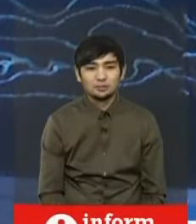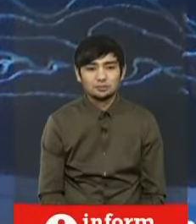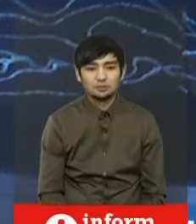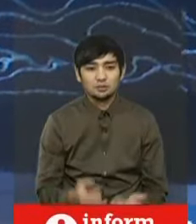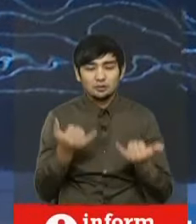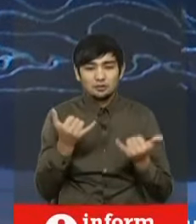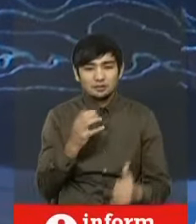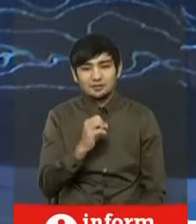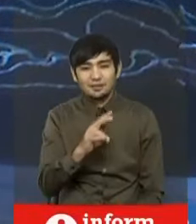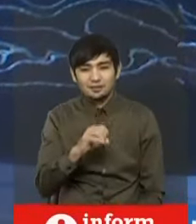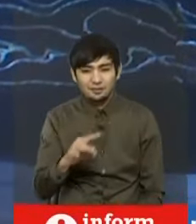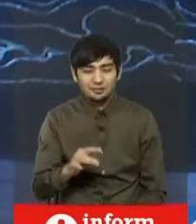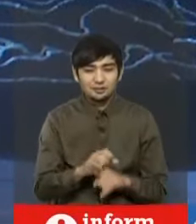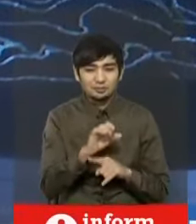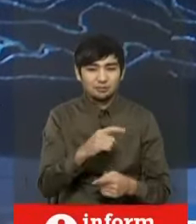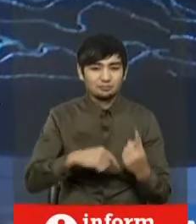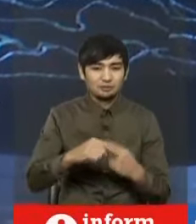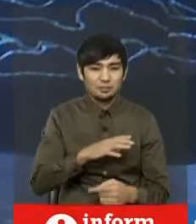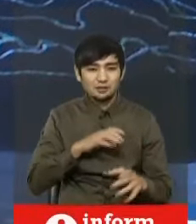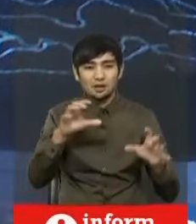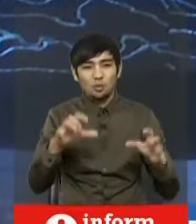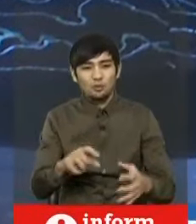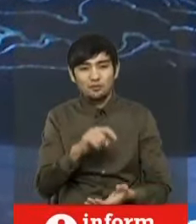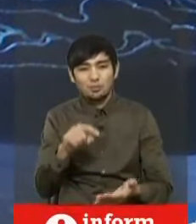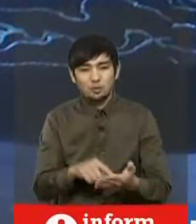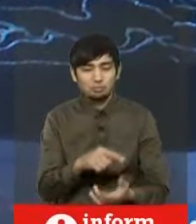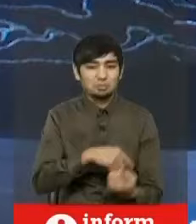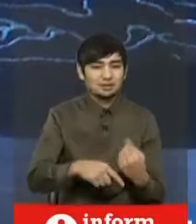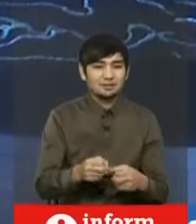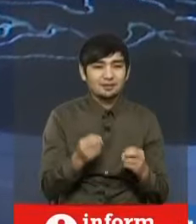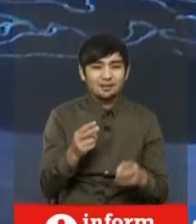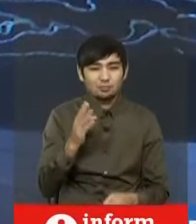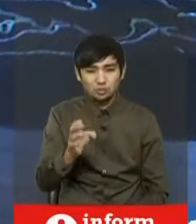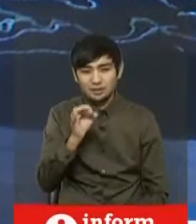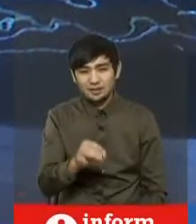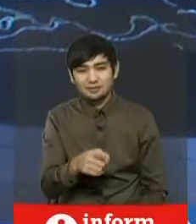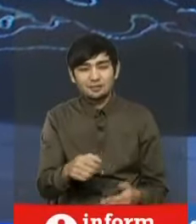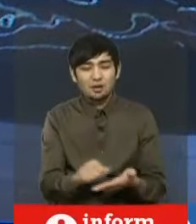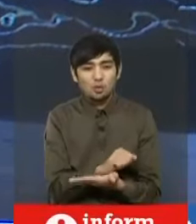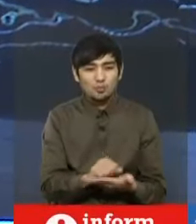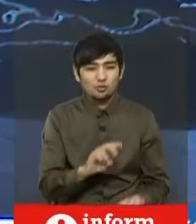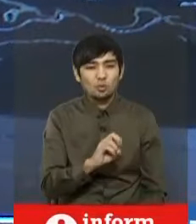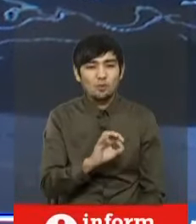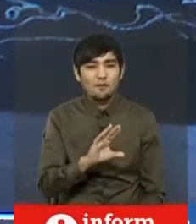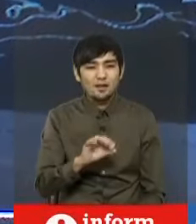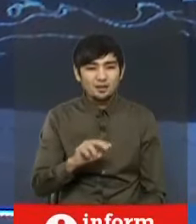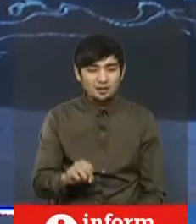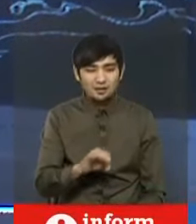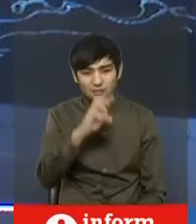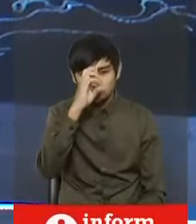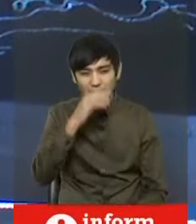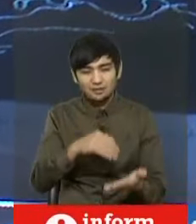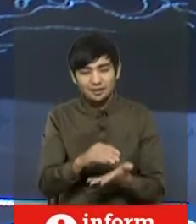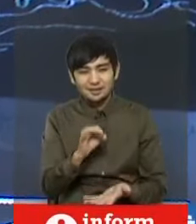сегодня сенаторы вернули в мажилис парламента закон по вопросам ведения бизнеса одной из новел этого документа является поэтапный отказ государства от